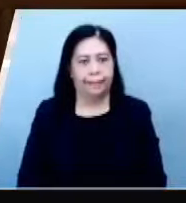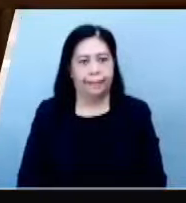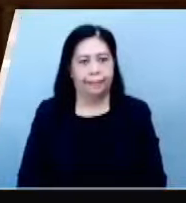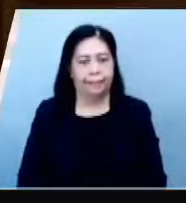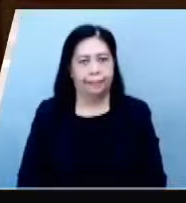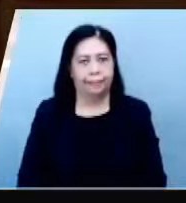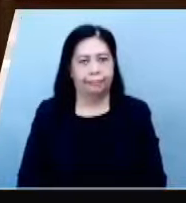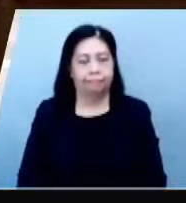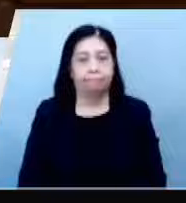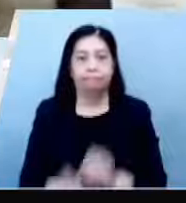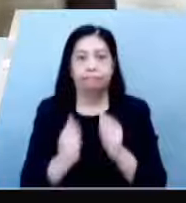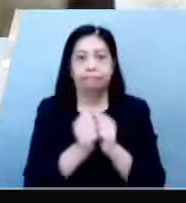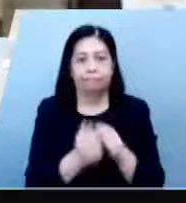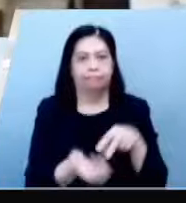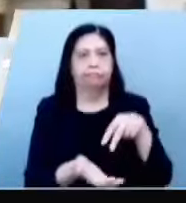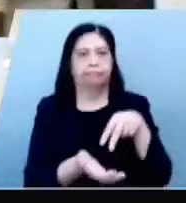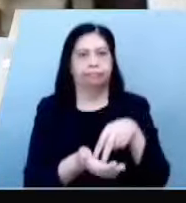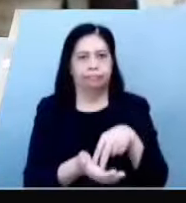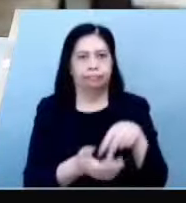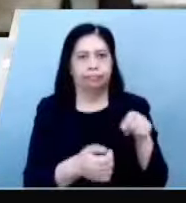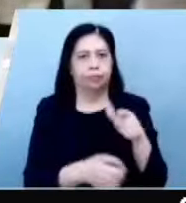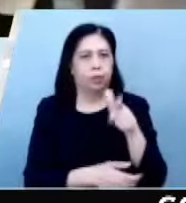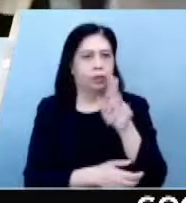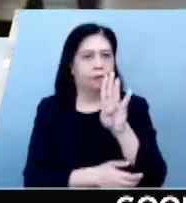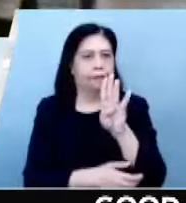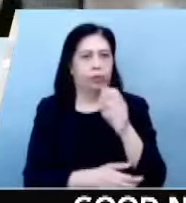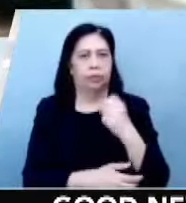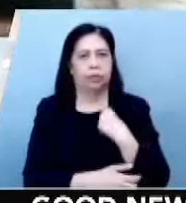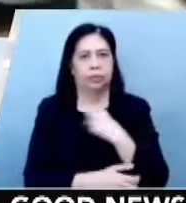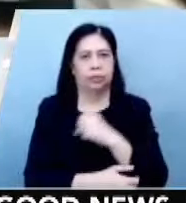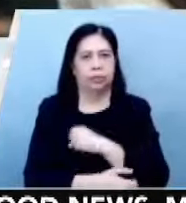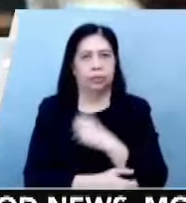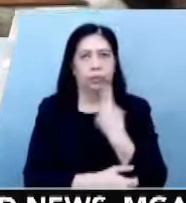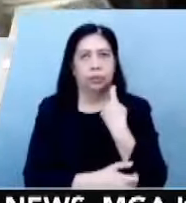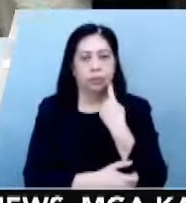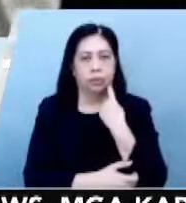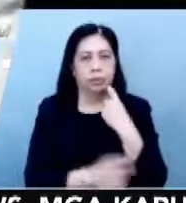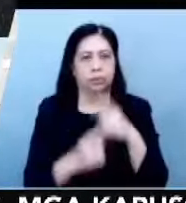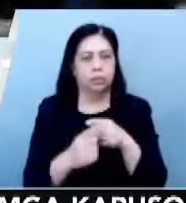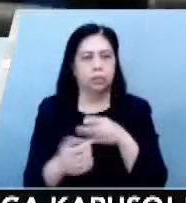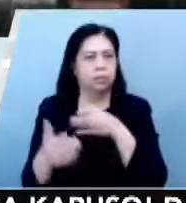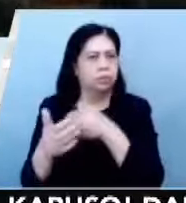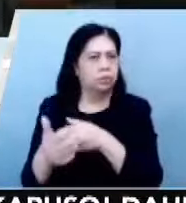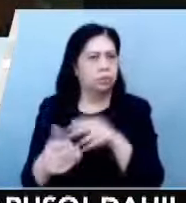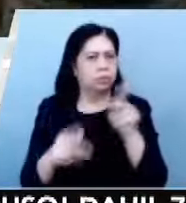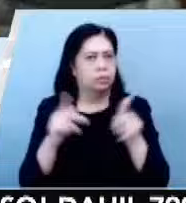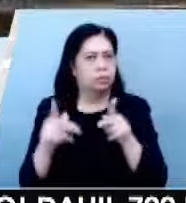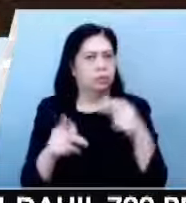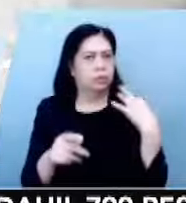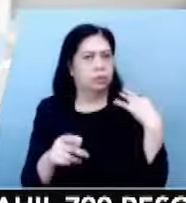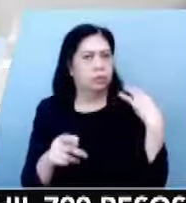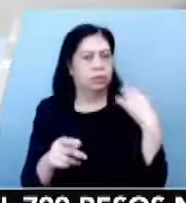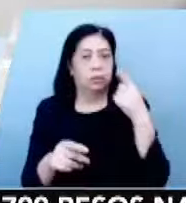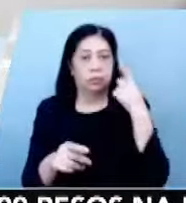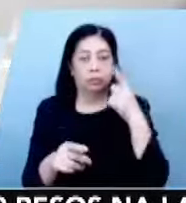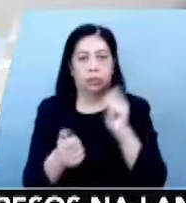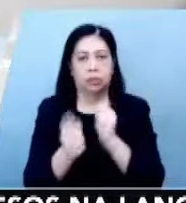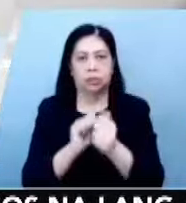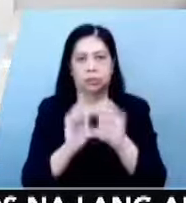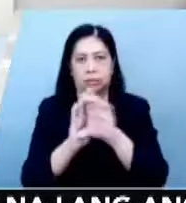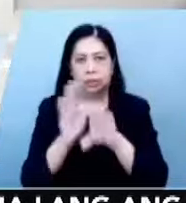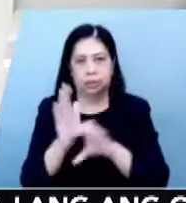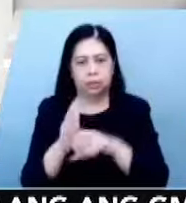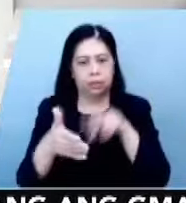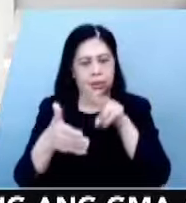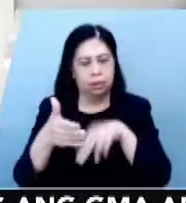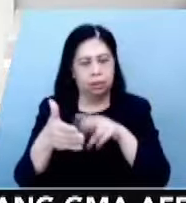Magkakasamang tumayo sa sesyon ang 24 na senador kanina para tutulan ang People's Initiative para sa Charter Change. Binasa ni Senate